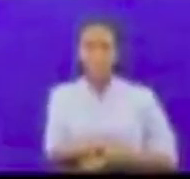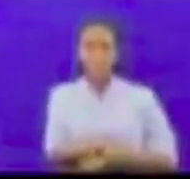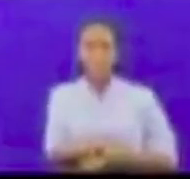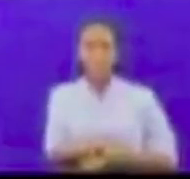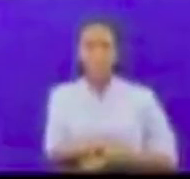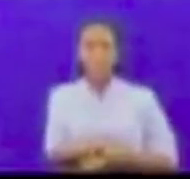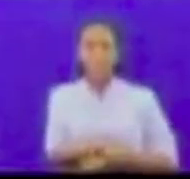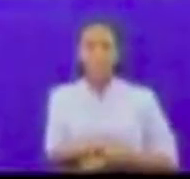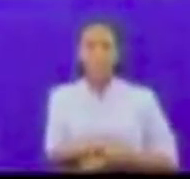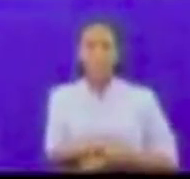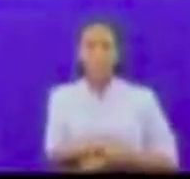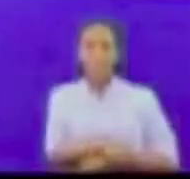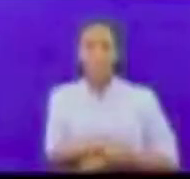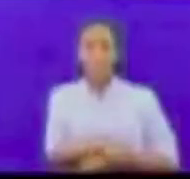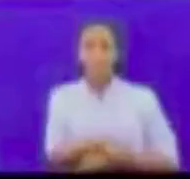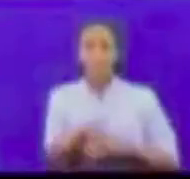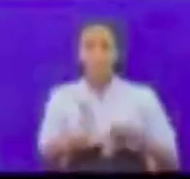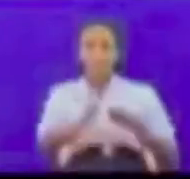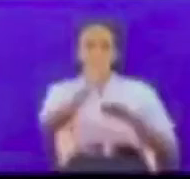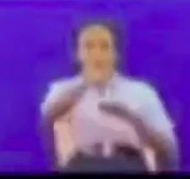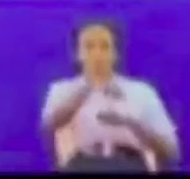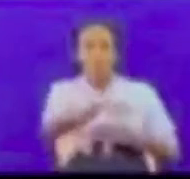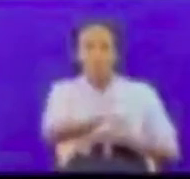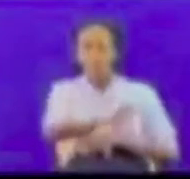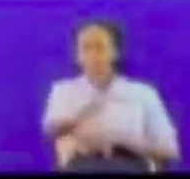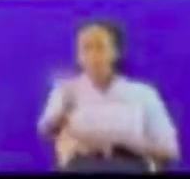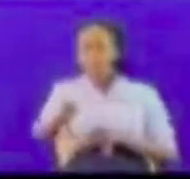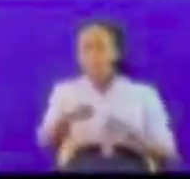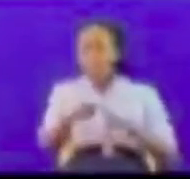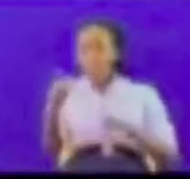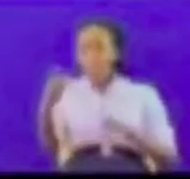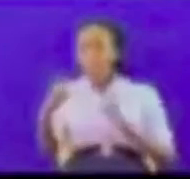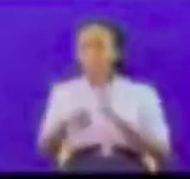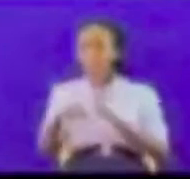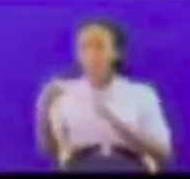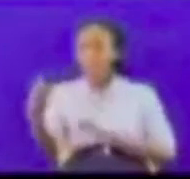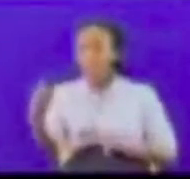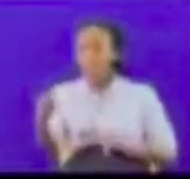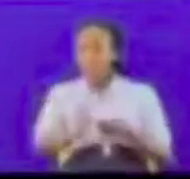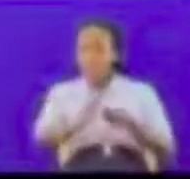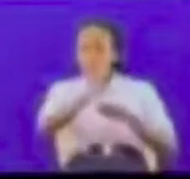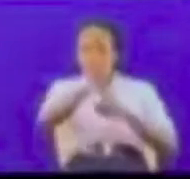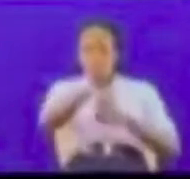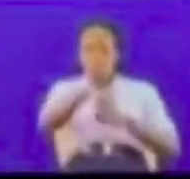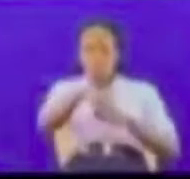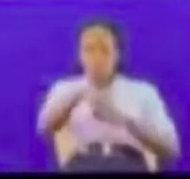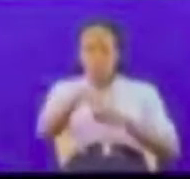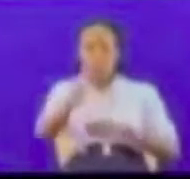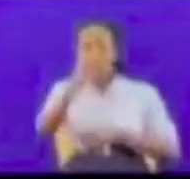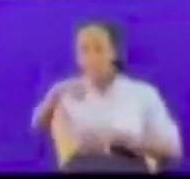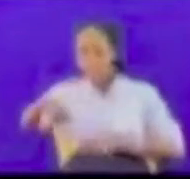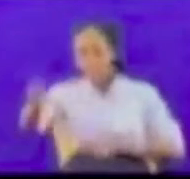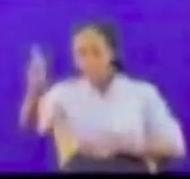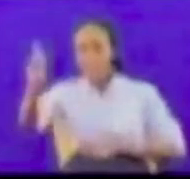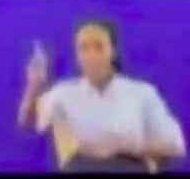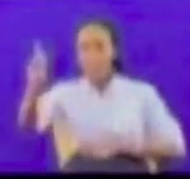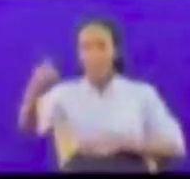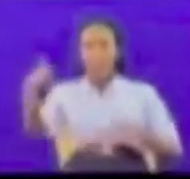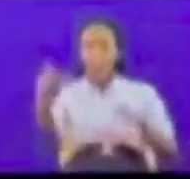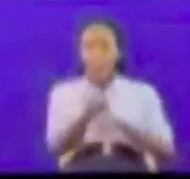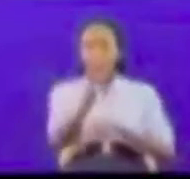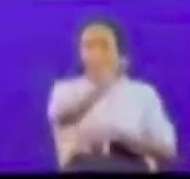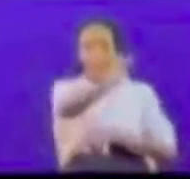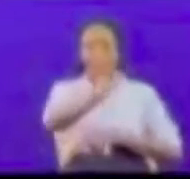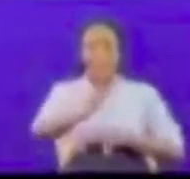Kura zote 363 ni kura za ndio, na kwa hiyo amepata 100% ya kura